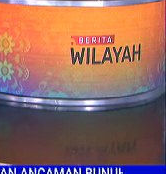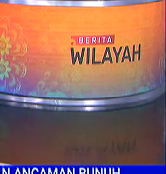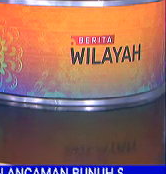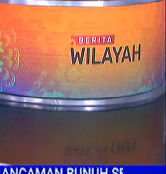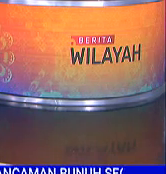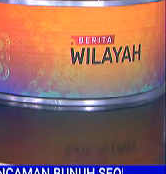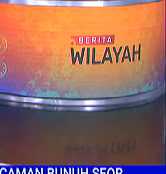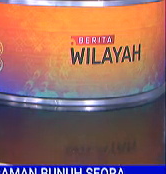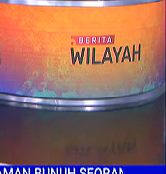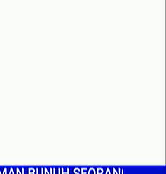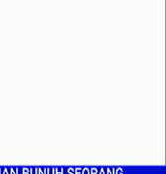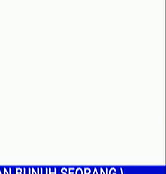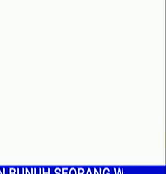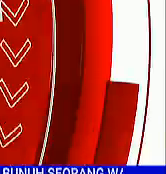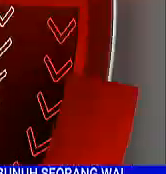kami.